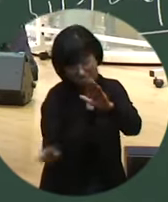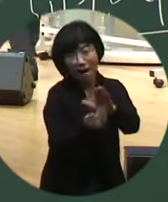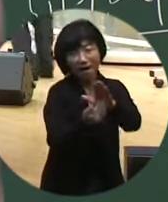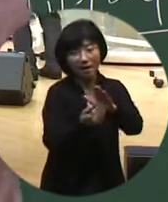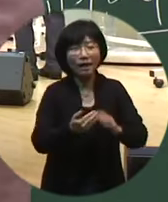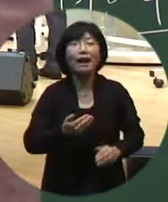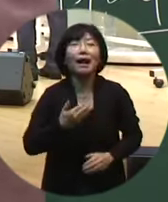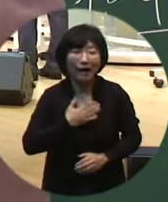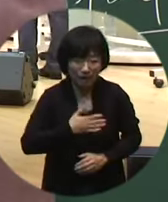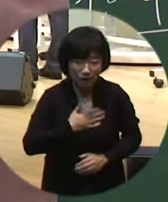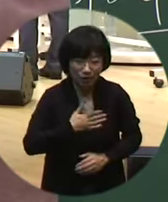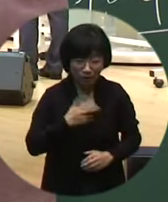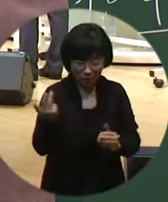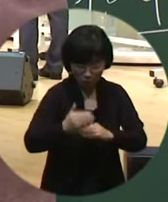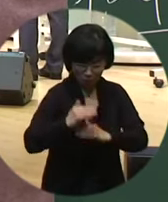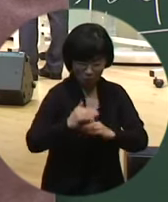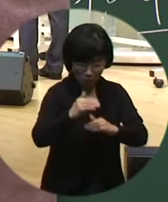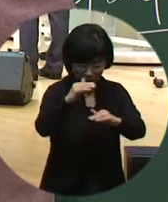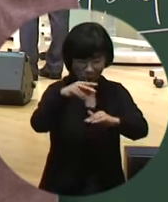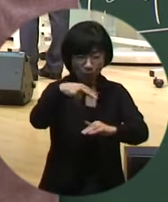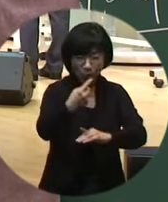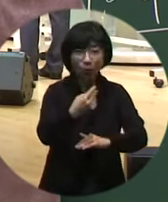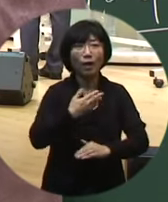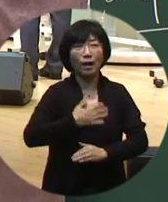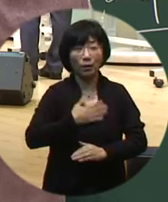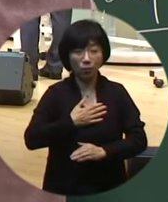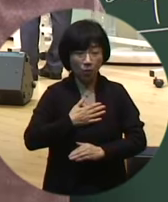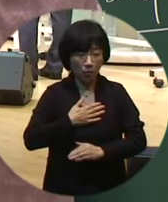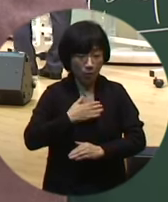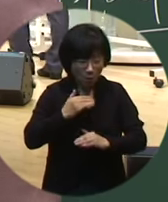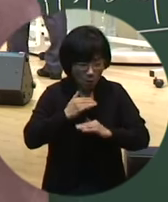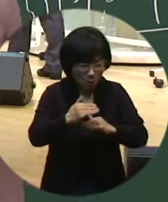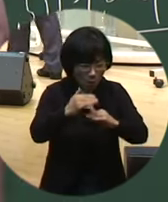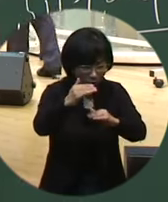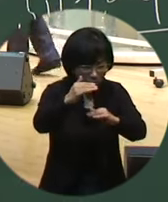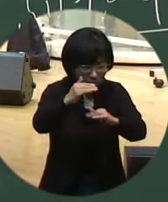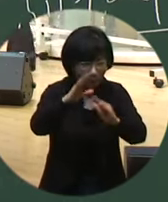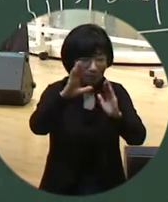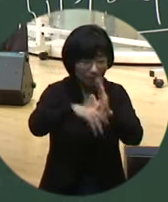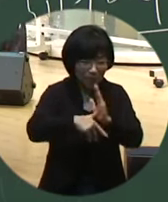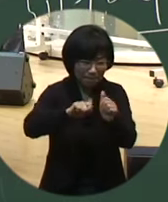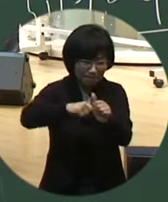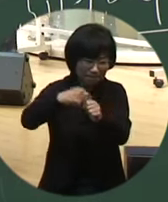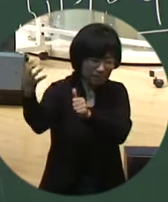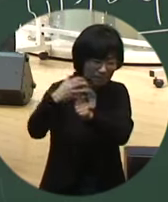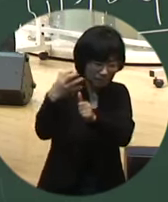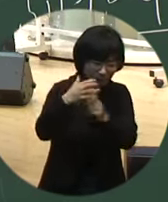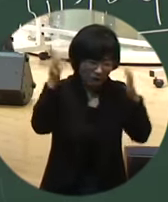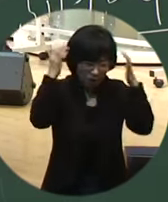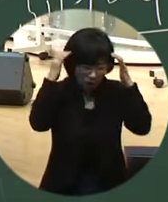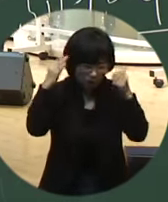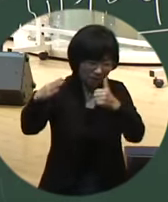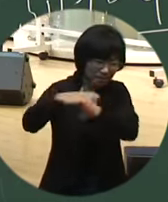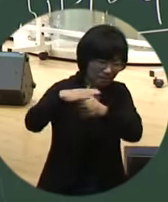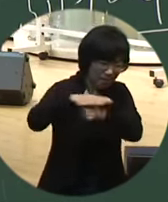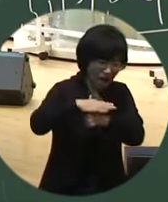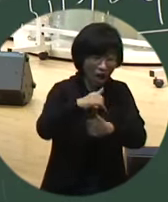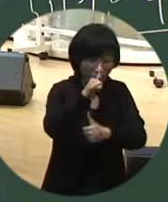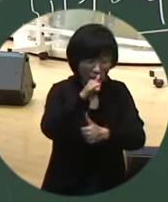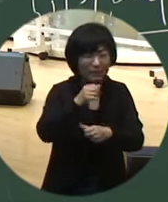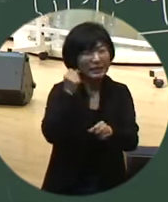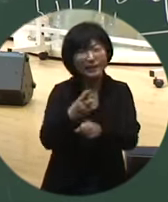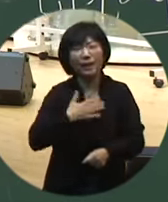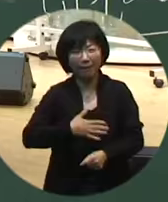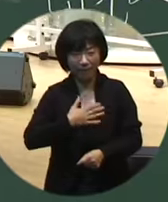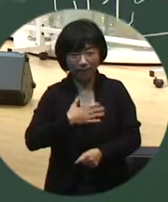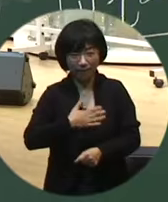evangelization. 과정도 알고 있죠. They also know the process. 핍박도 온다. Persecution will come. 어려움 와요. Hardships will come. 근데 우리에게는 약속이 있습니다.